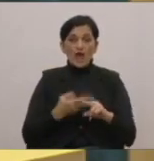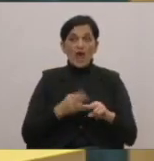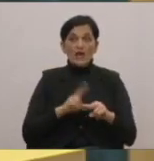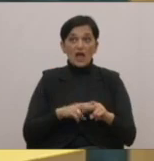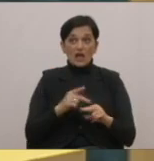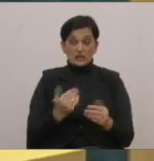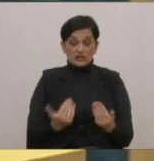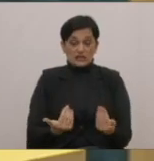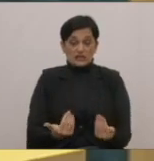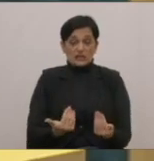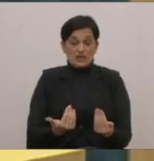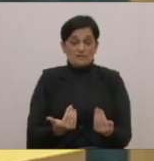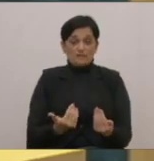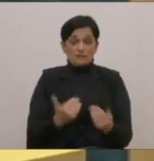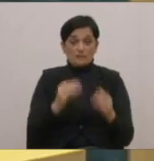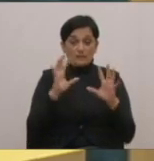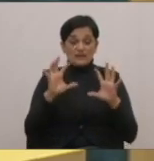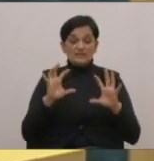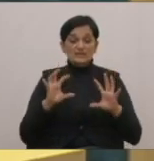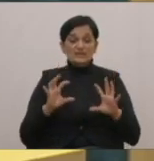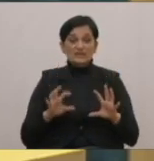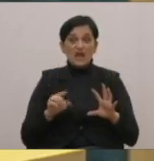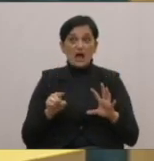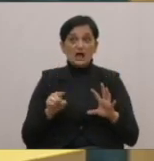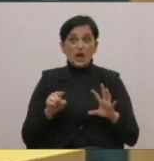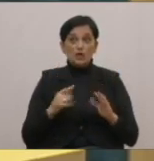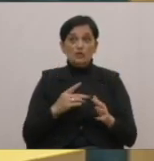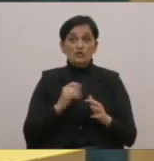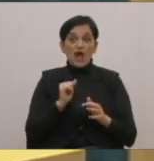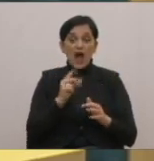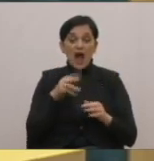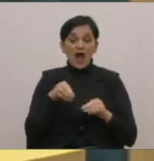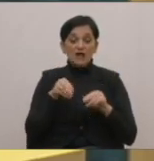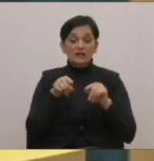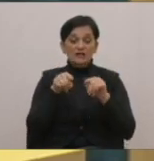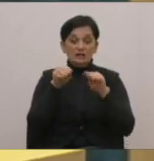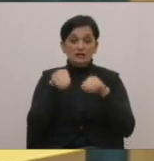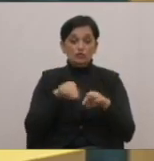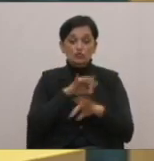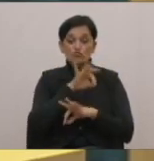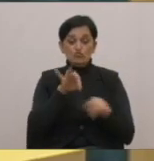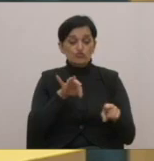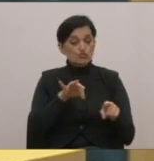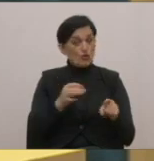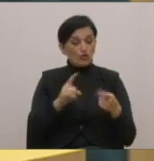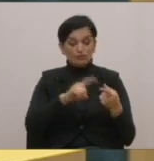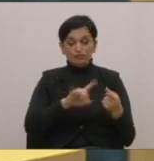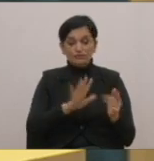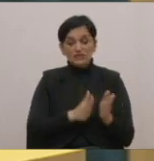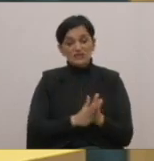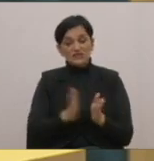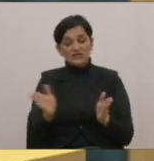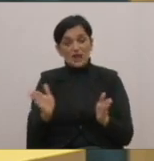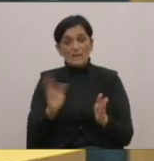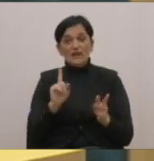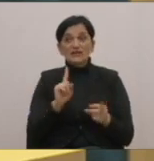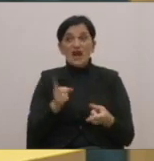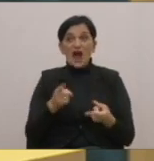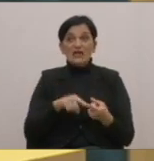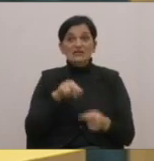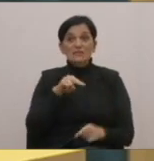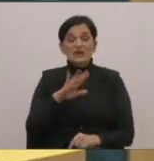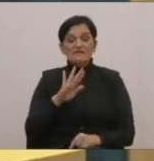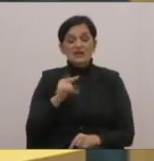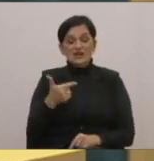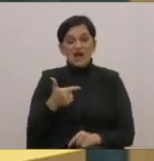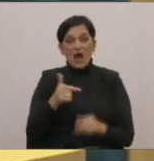ამ წუთას წარმოდგენილ საკანონმდებლო აქტის პროექტს გარკვეულწილად ცდება. რაც შეეხება თავად პვგ-ს მექანიზმს